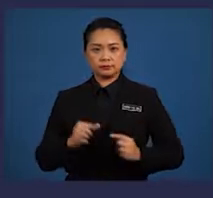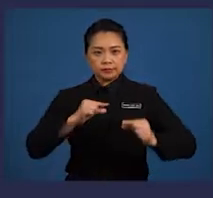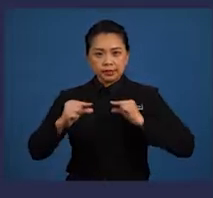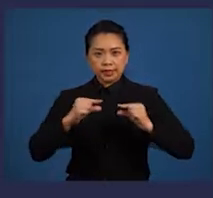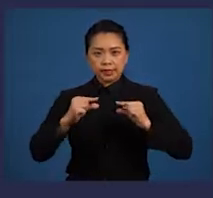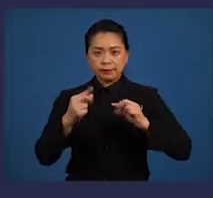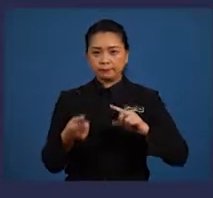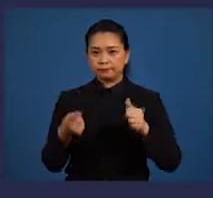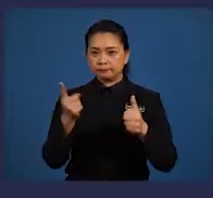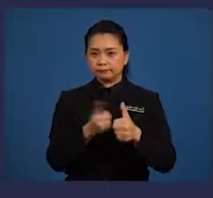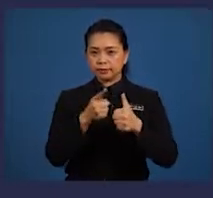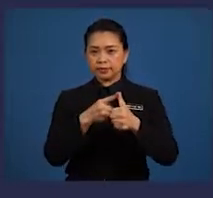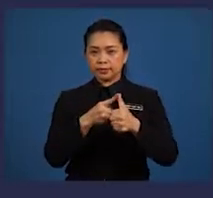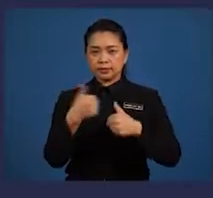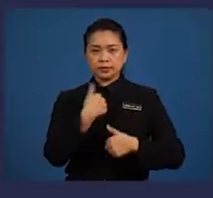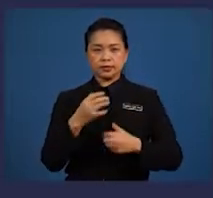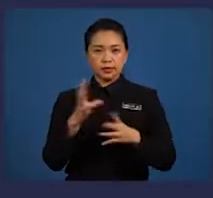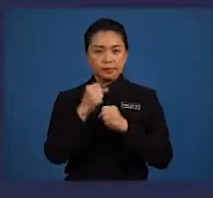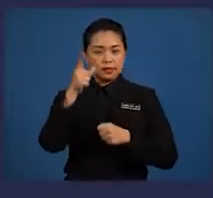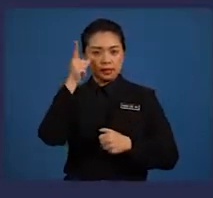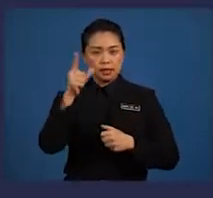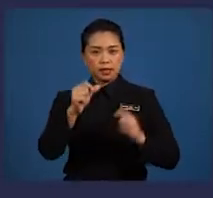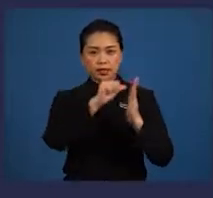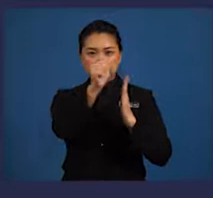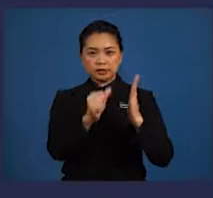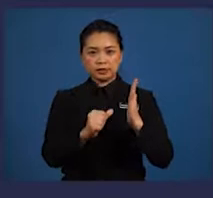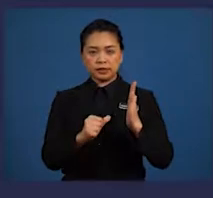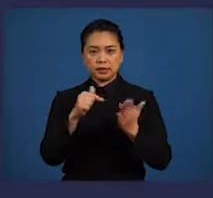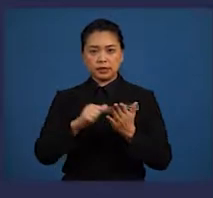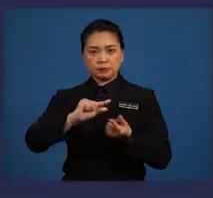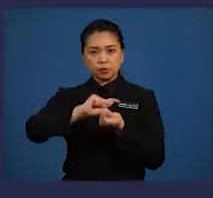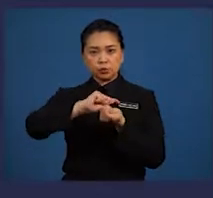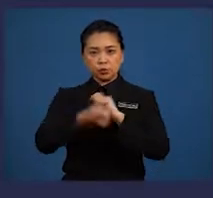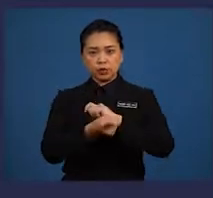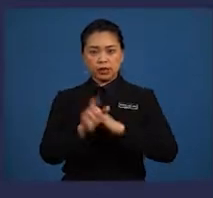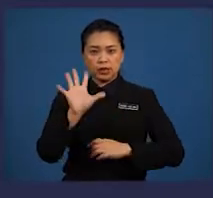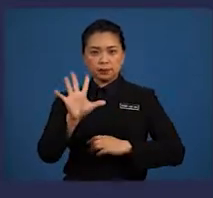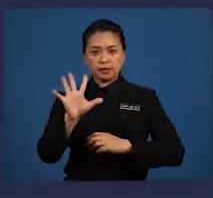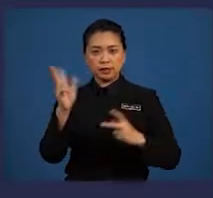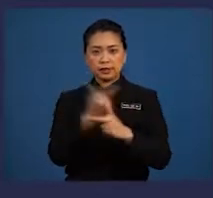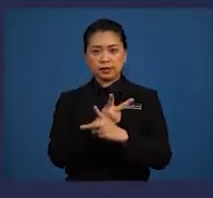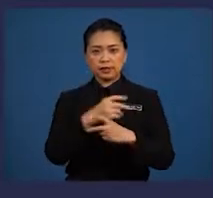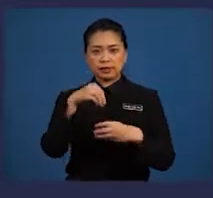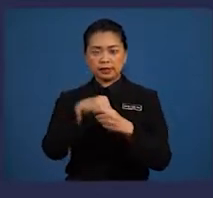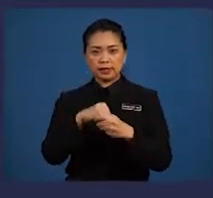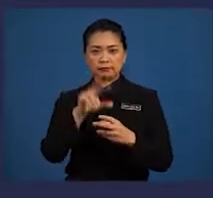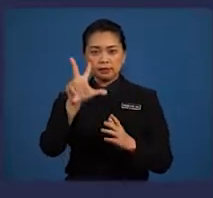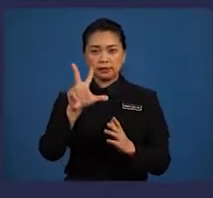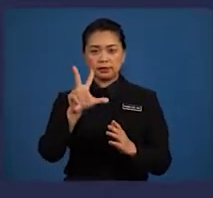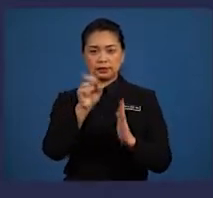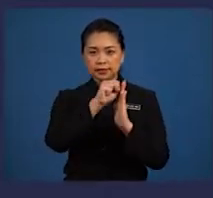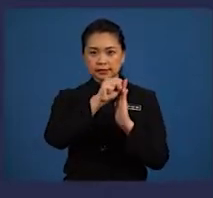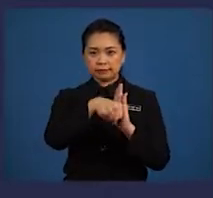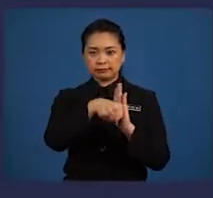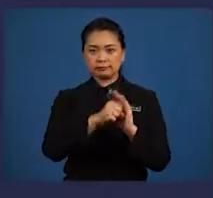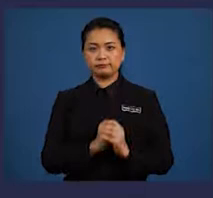pergerakkan bertambah kita dapat melihat animasi ini bertugas di medali dalam Digo